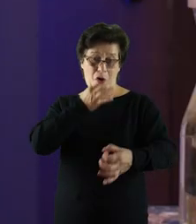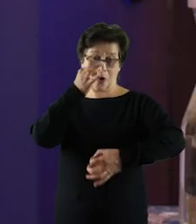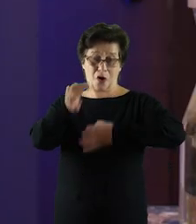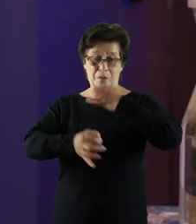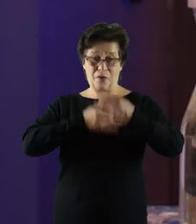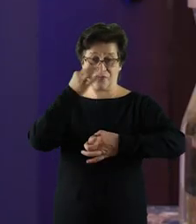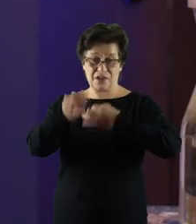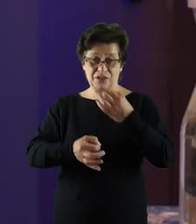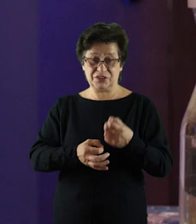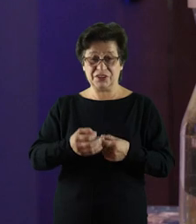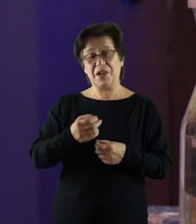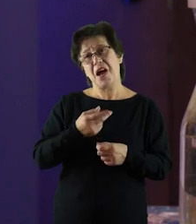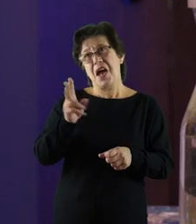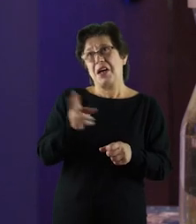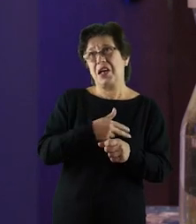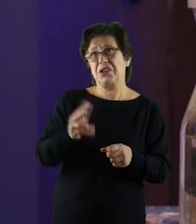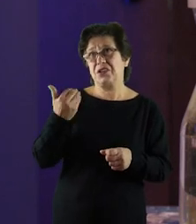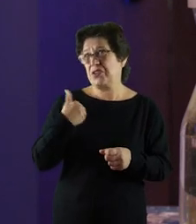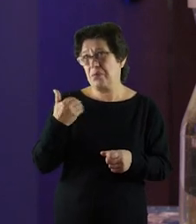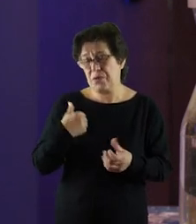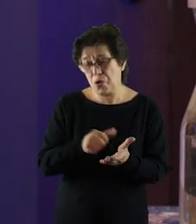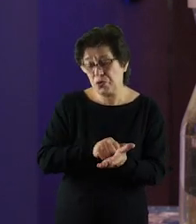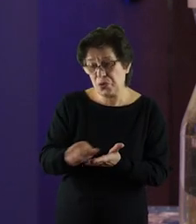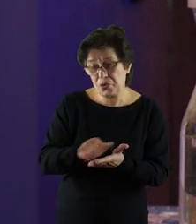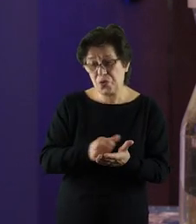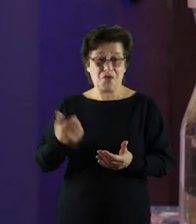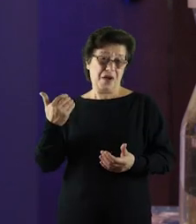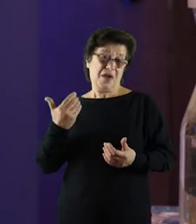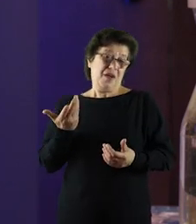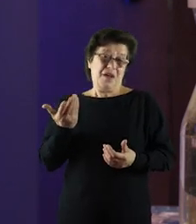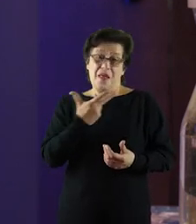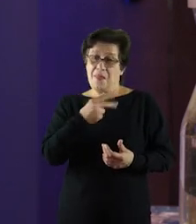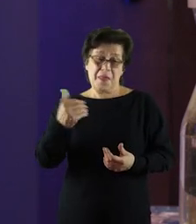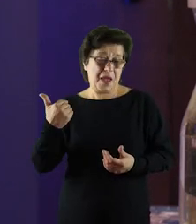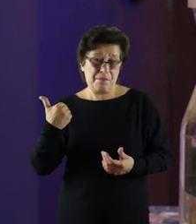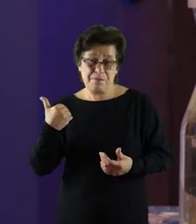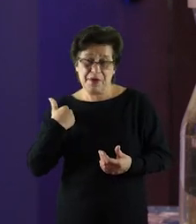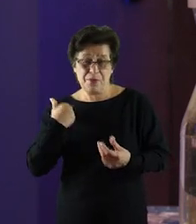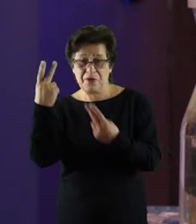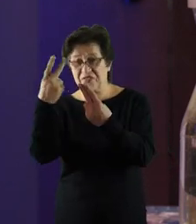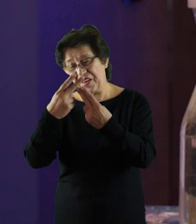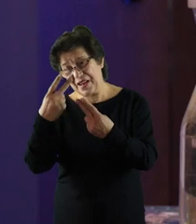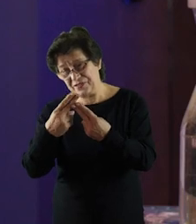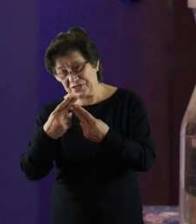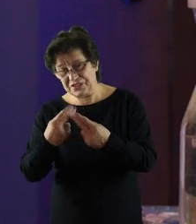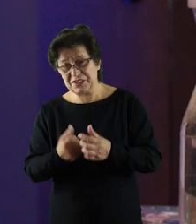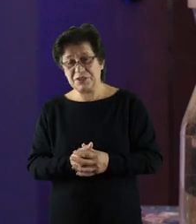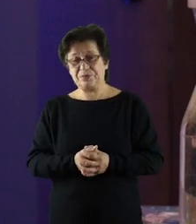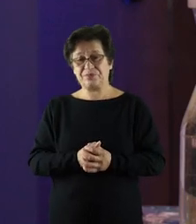znano druku, kiedy nie było żadnych mediów, wiem, że trudno wam w to uwierzyć, ale w prehistorii tak